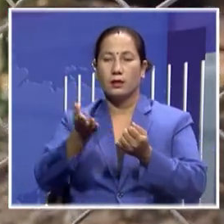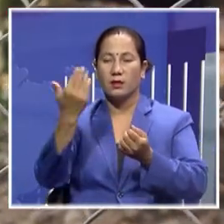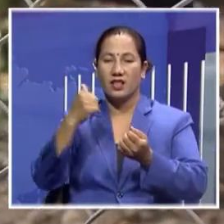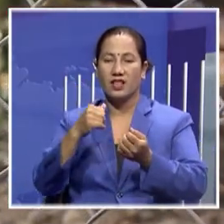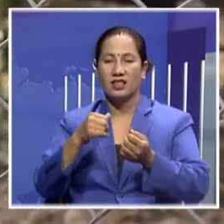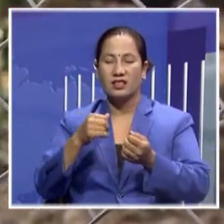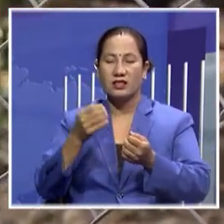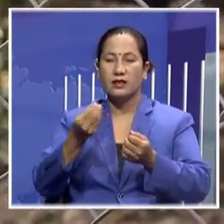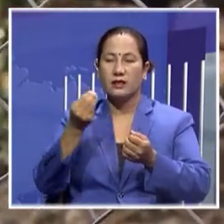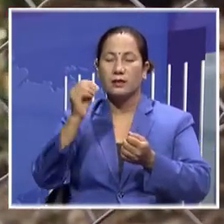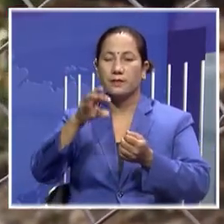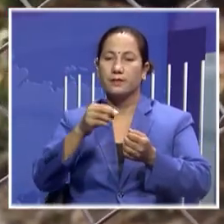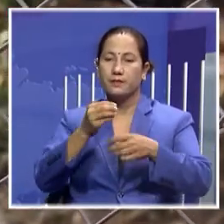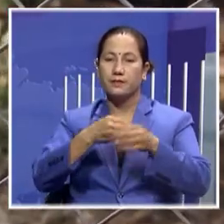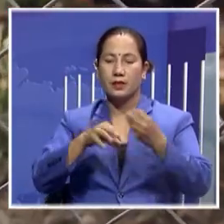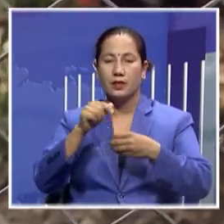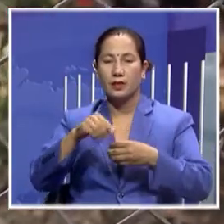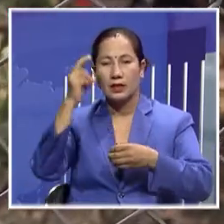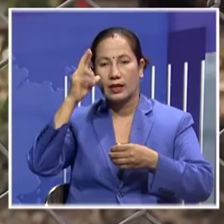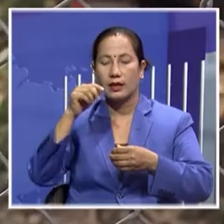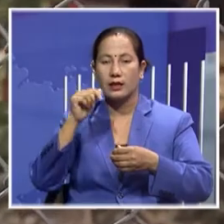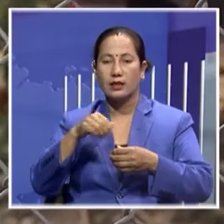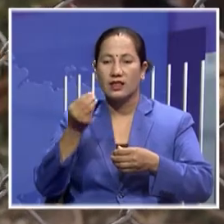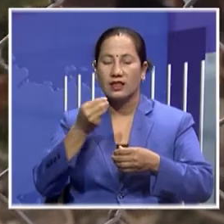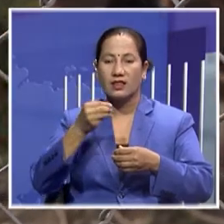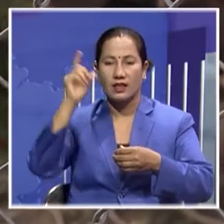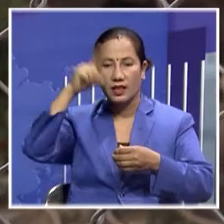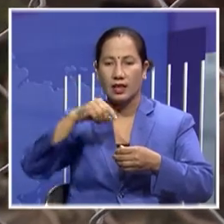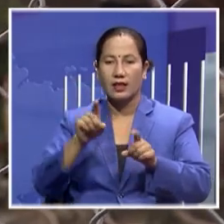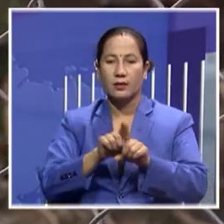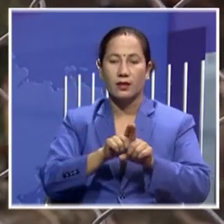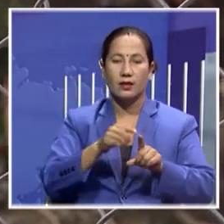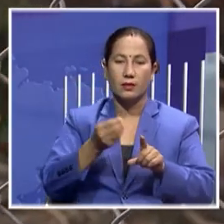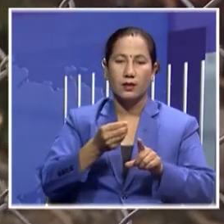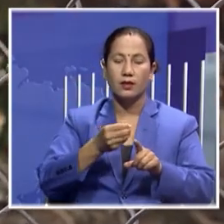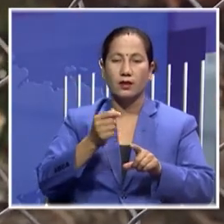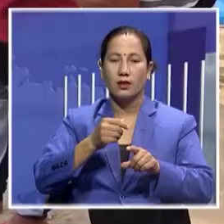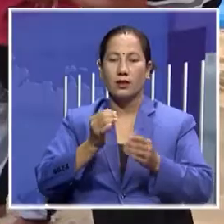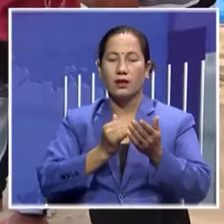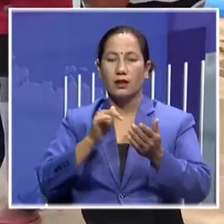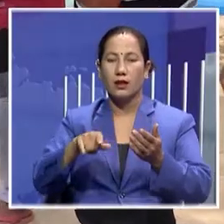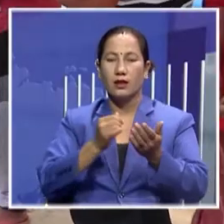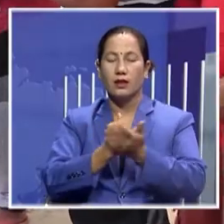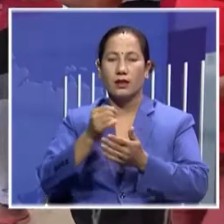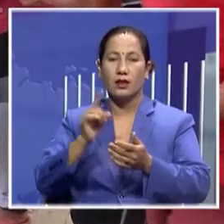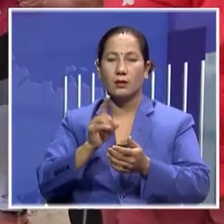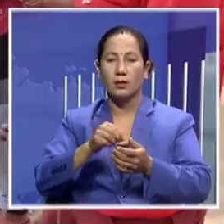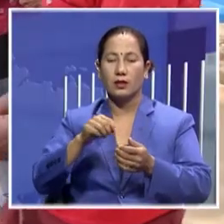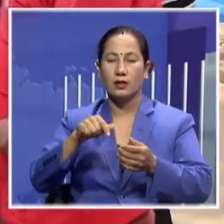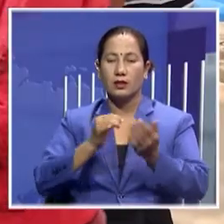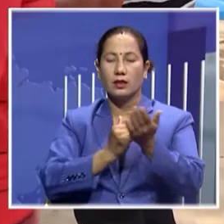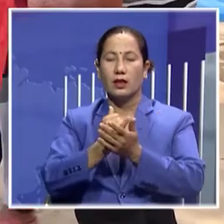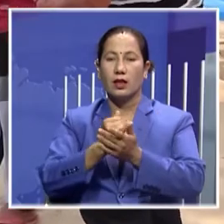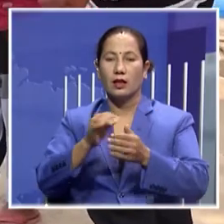भाउमा बेच्थ्यौँ सर, हामीलाई थाहा थिएन होइन र अब त्यो कहिले घाटा पनि भयो, अहिले तौलको हिसाबमा किसानहरूलाई पनि धेरै राम्रो भएको छ सर। साना किसानलाई लक्षित